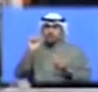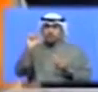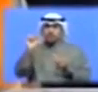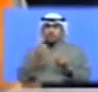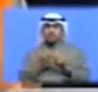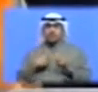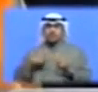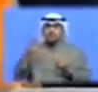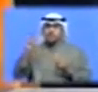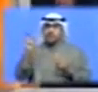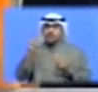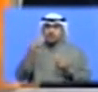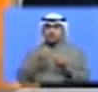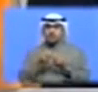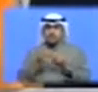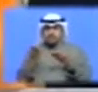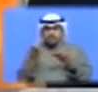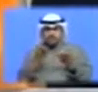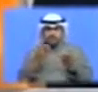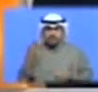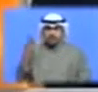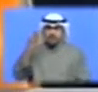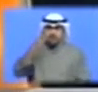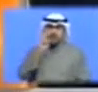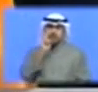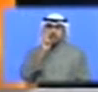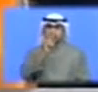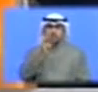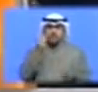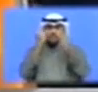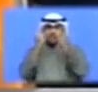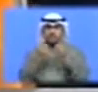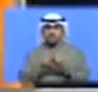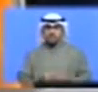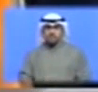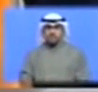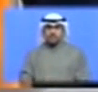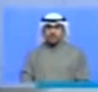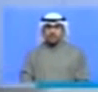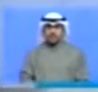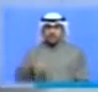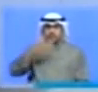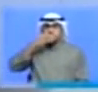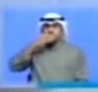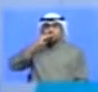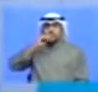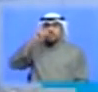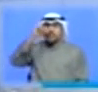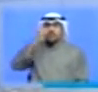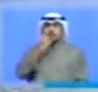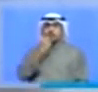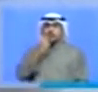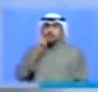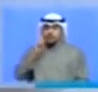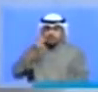هند الصبيح خلال جولتها لمقر جمعية الهلال الأحمر الكويتي. لله الحمد، جمعية الهلال الأحمر أعمالها